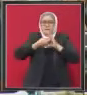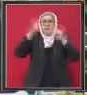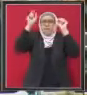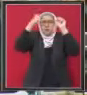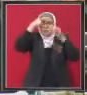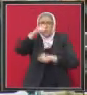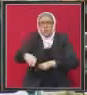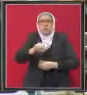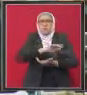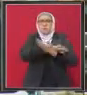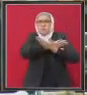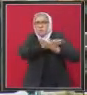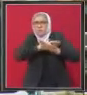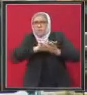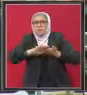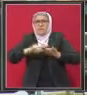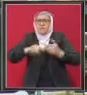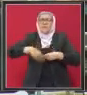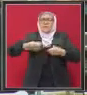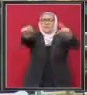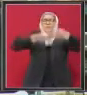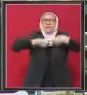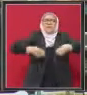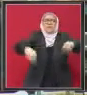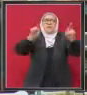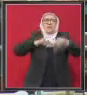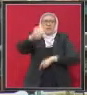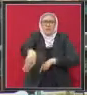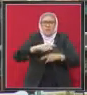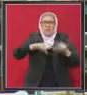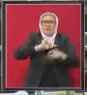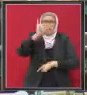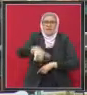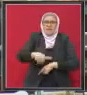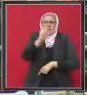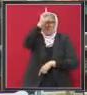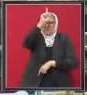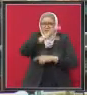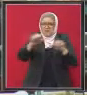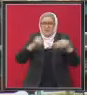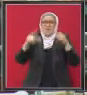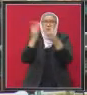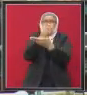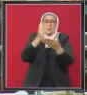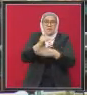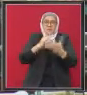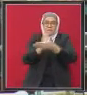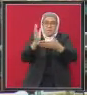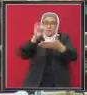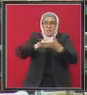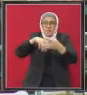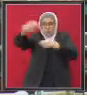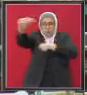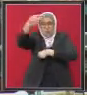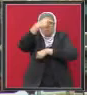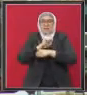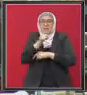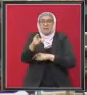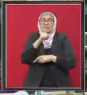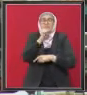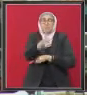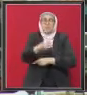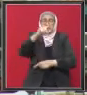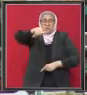segala peluang dekat Muah pula, ya Allah. Datang menteri salah tadi tentang KWSP. Ni, sementara ni itu, isu di luar besar sana adalah pemilik